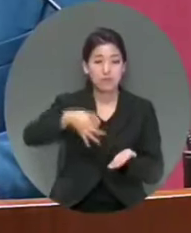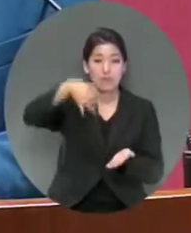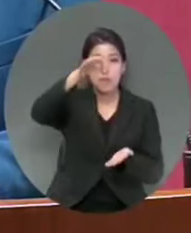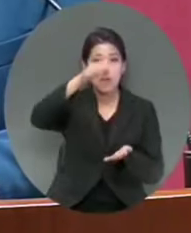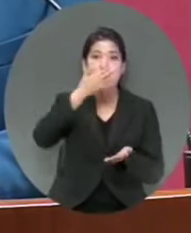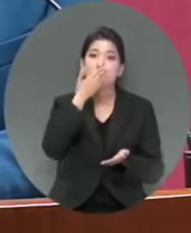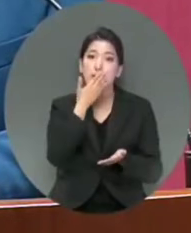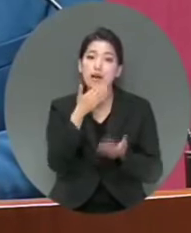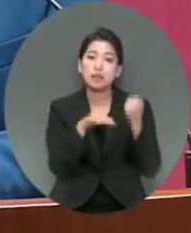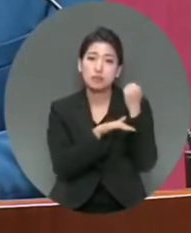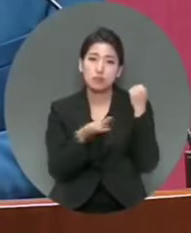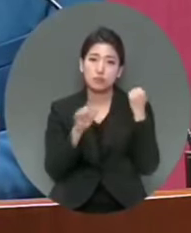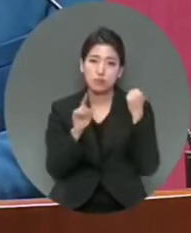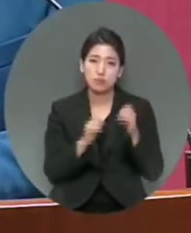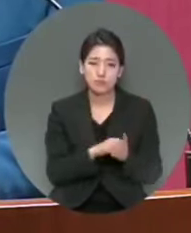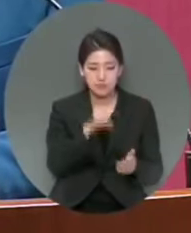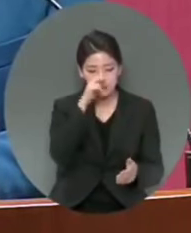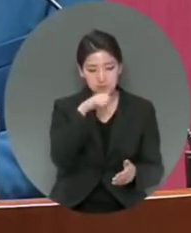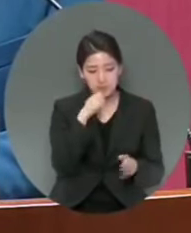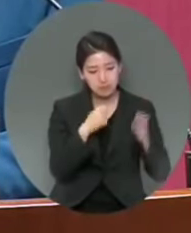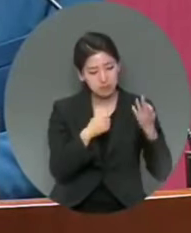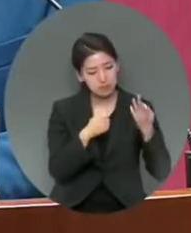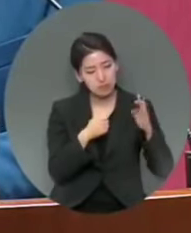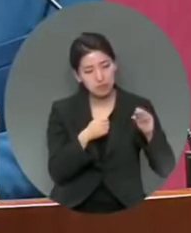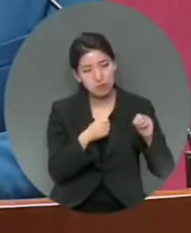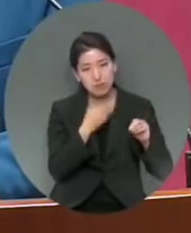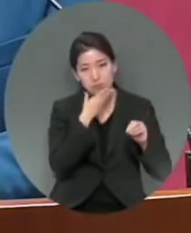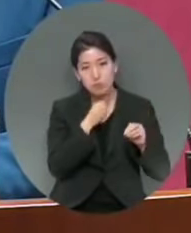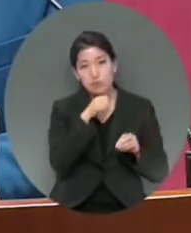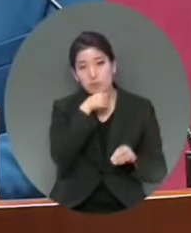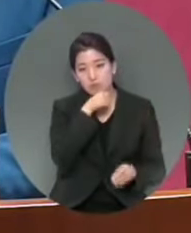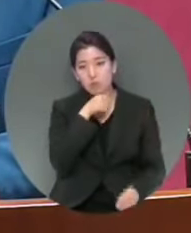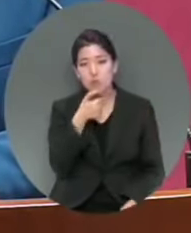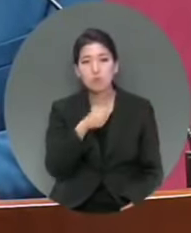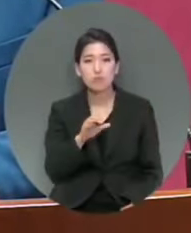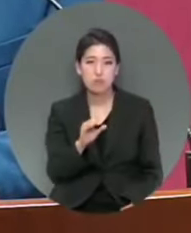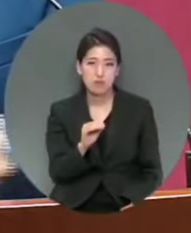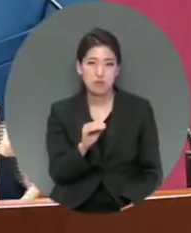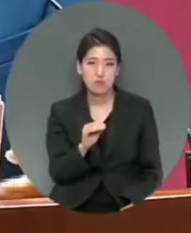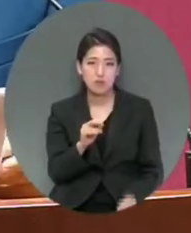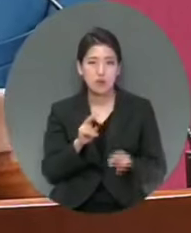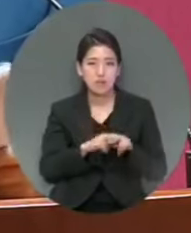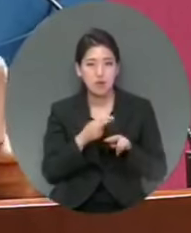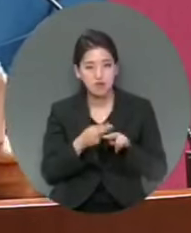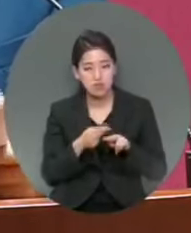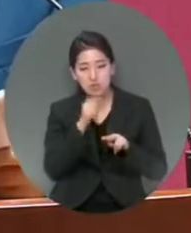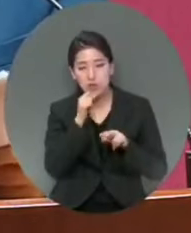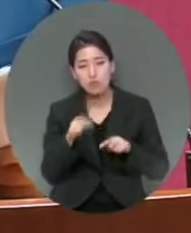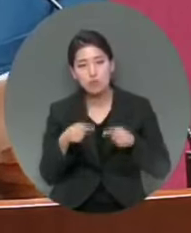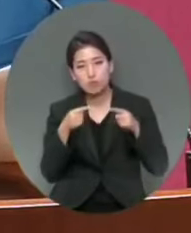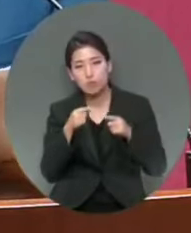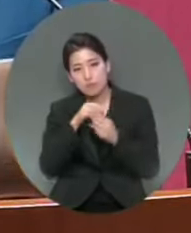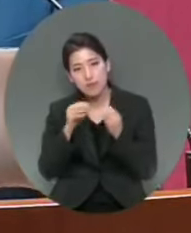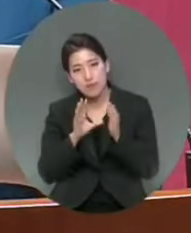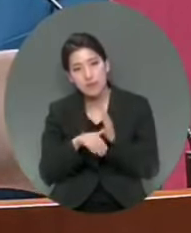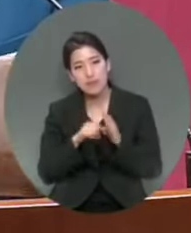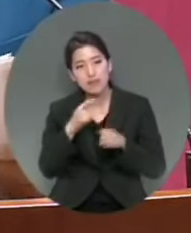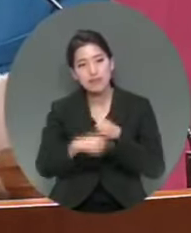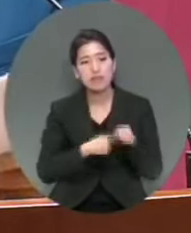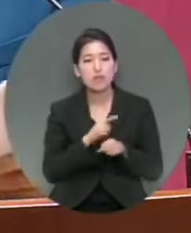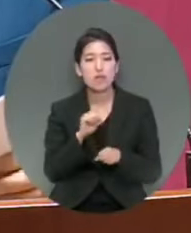나와 있습니다. 급식비 14만 원, 복지 포인트 연 50만 원입니다. 또 명절 상여금은 연 100만 원을 편성하도록 되어